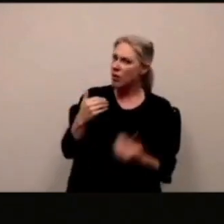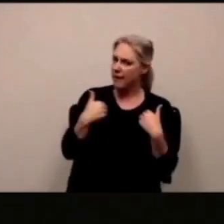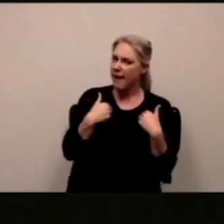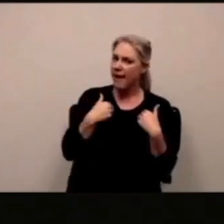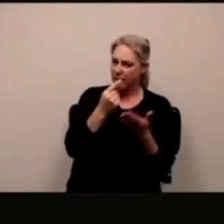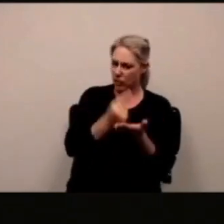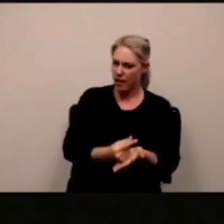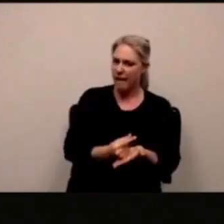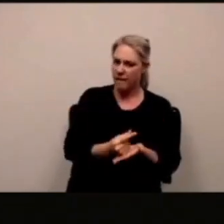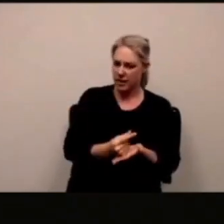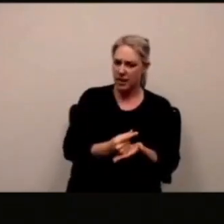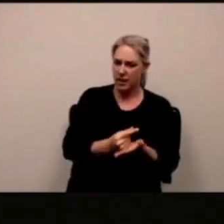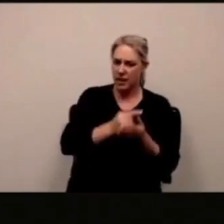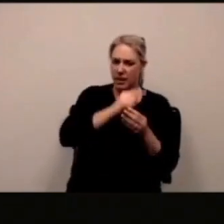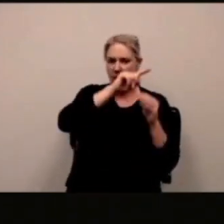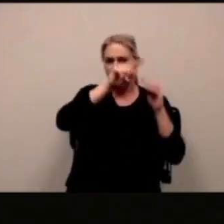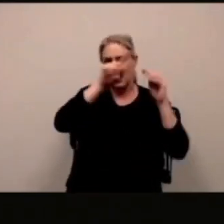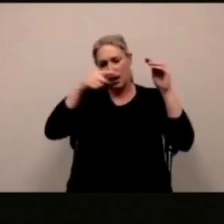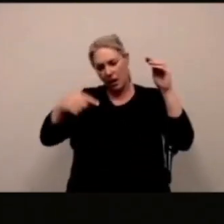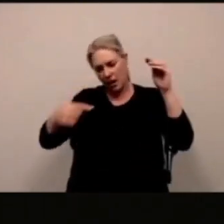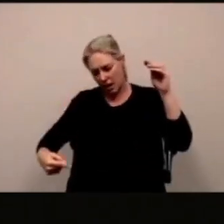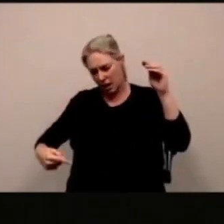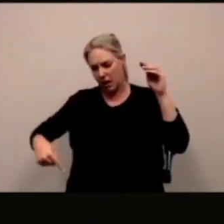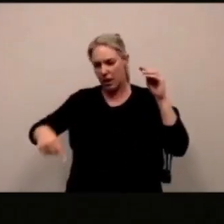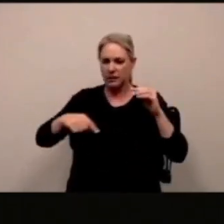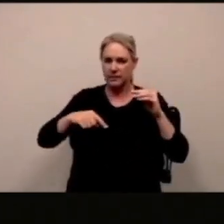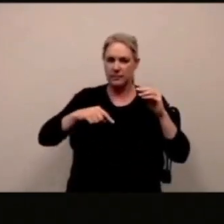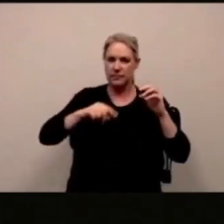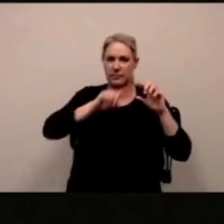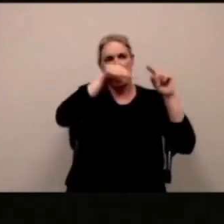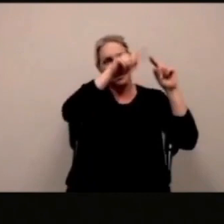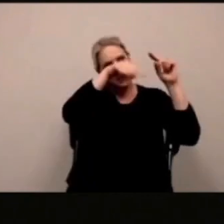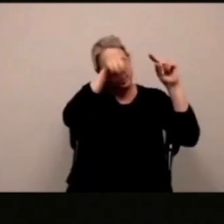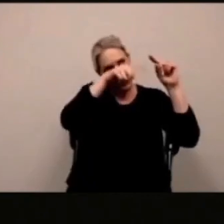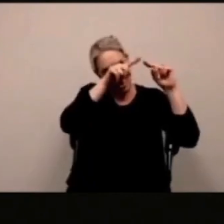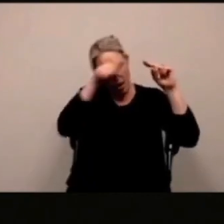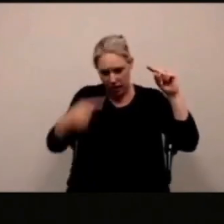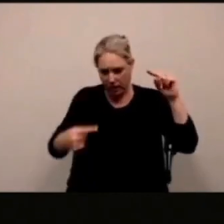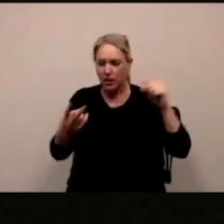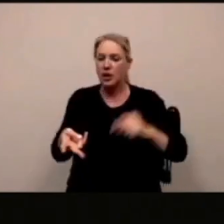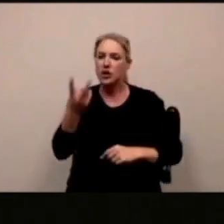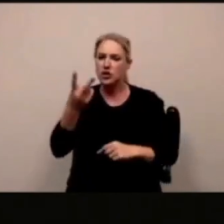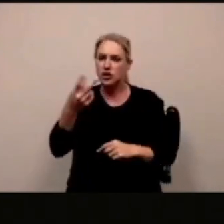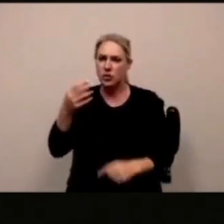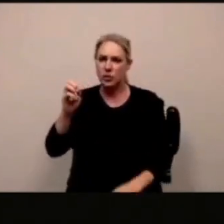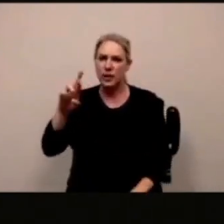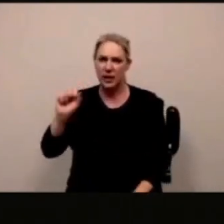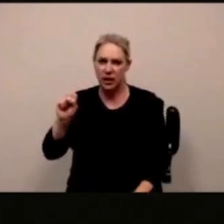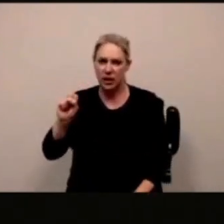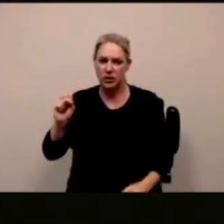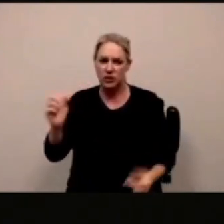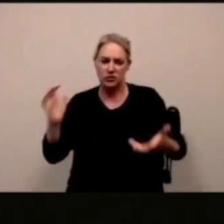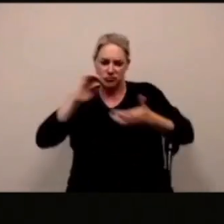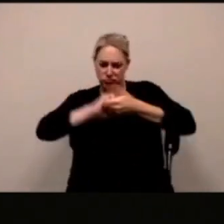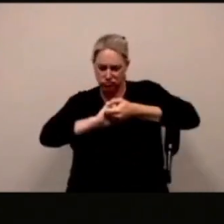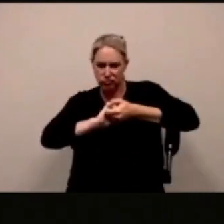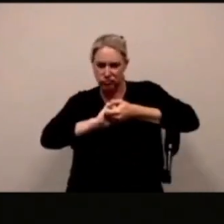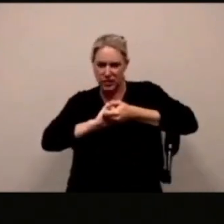重力を熱して頭はこれで後回転スピンさせるということも後可能ではないかと思います